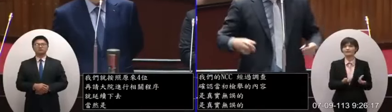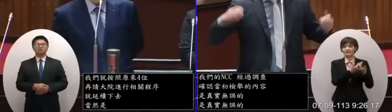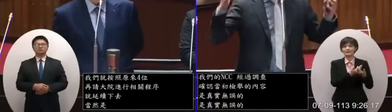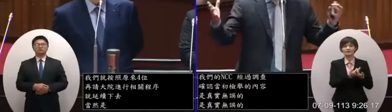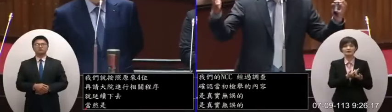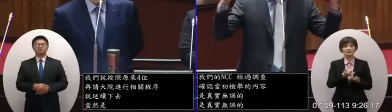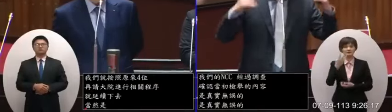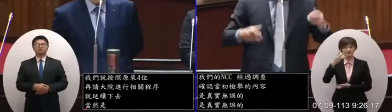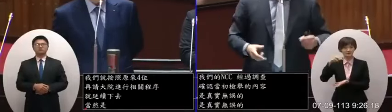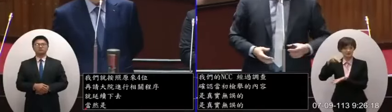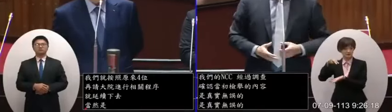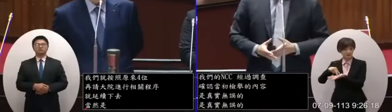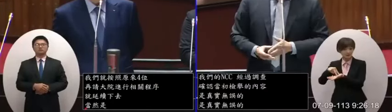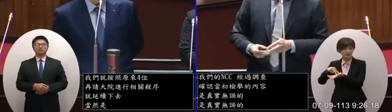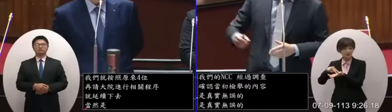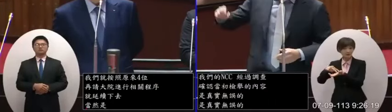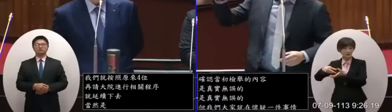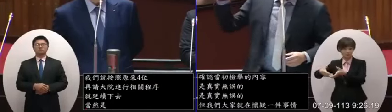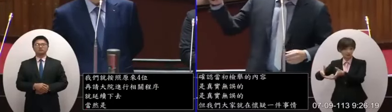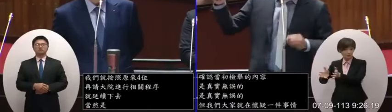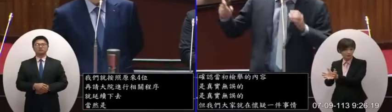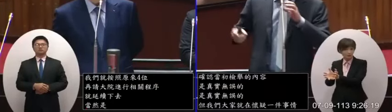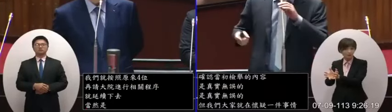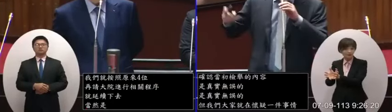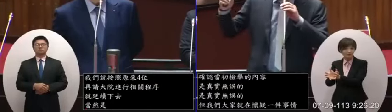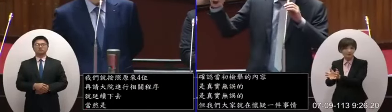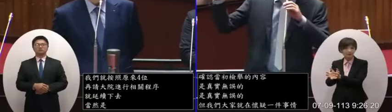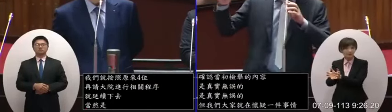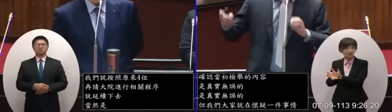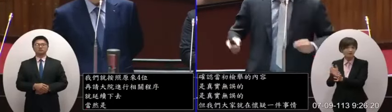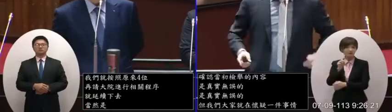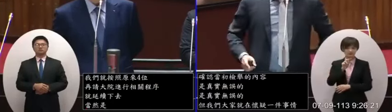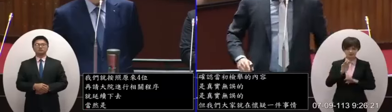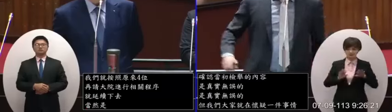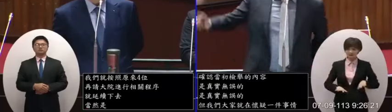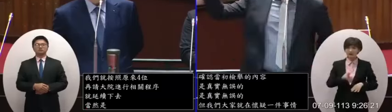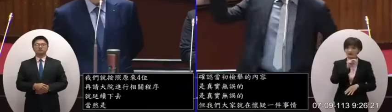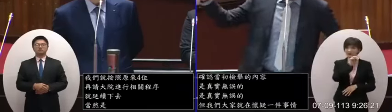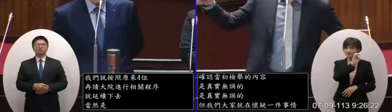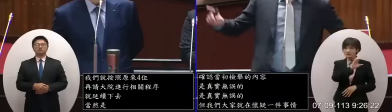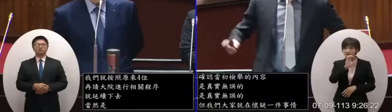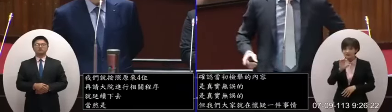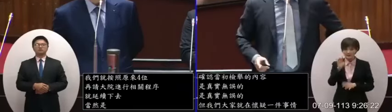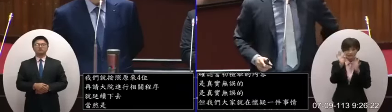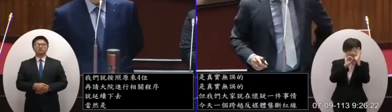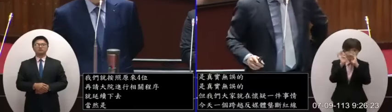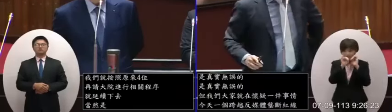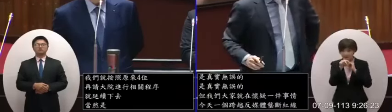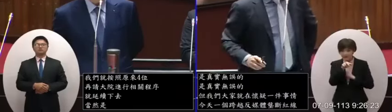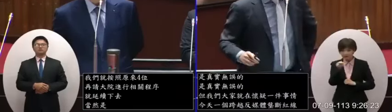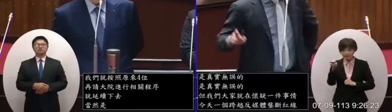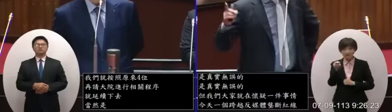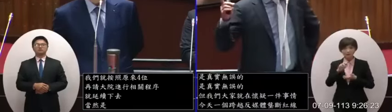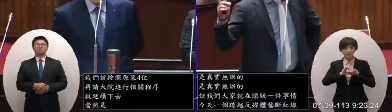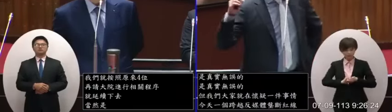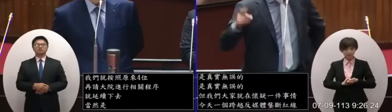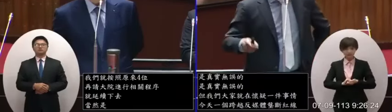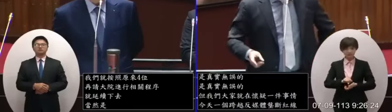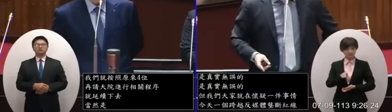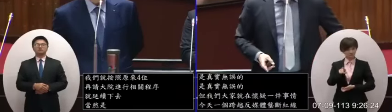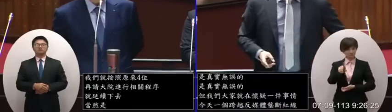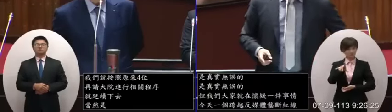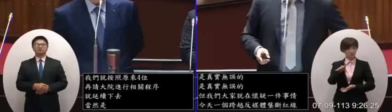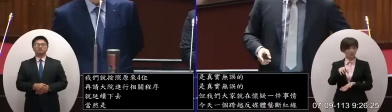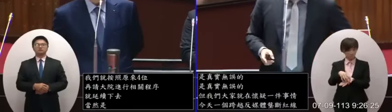团，为什么这件事情 NCC 已经彻查，认为确有其事，但是三